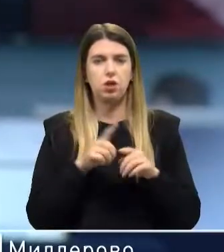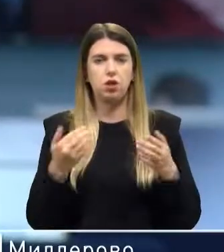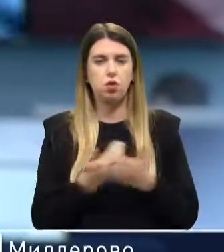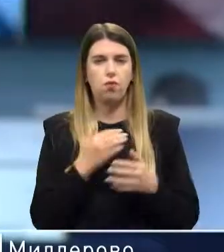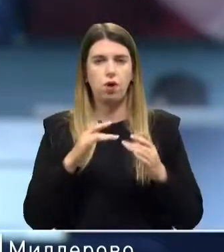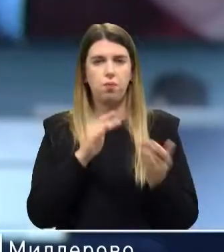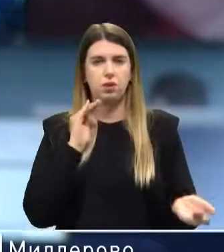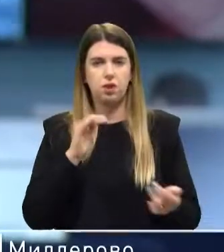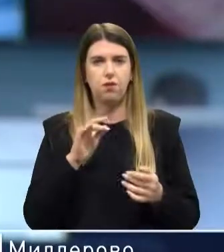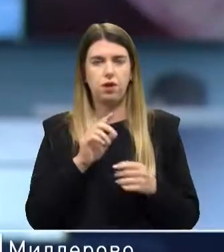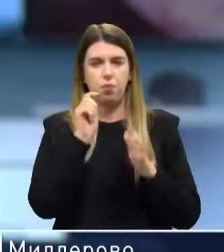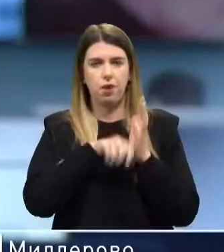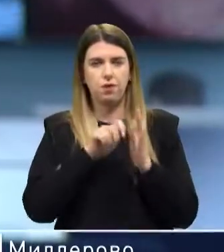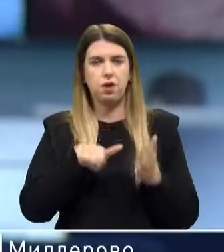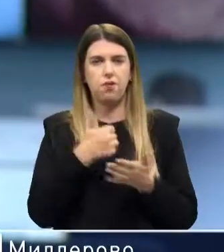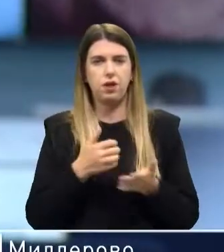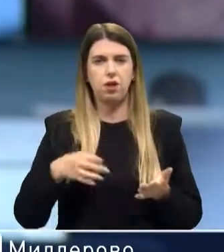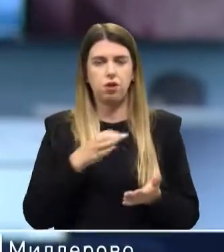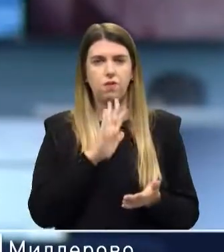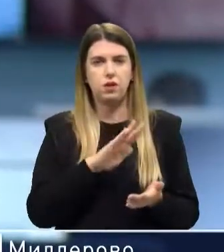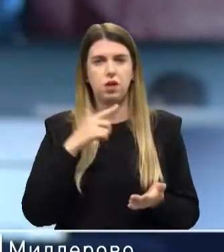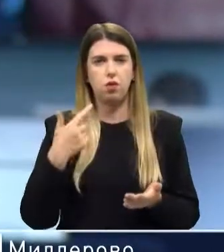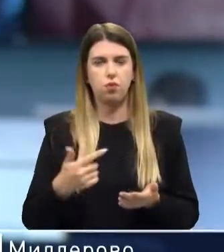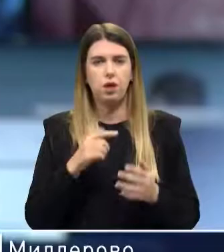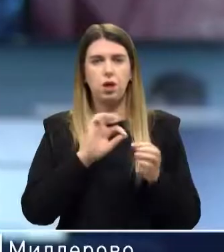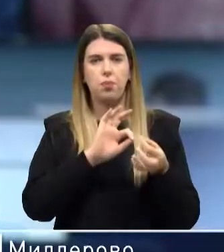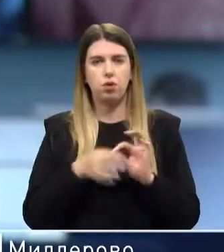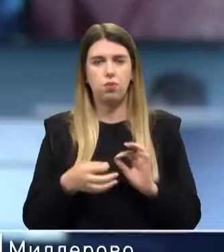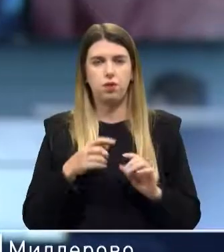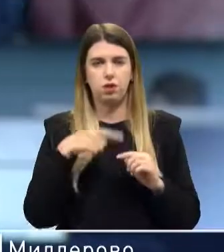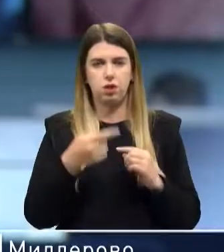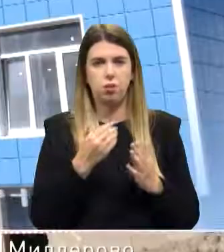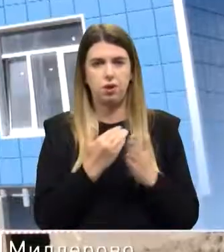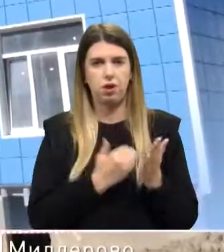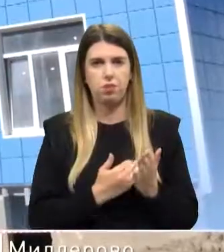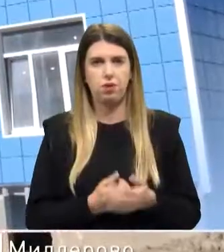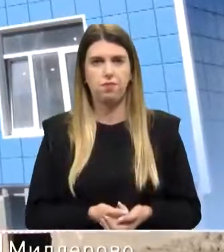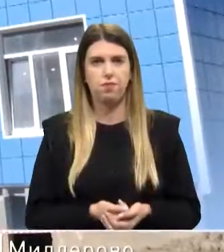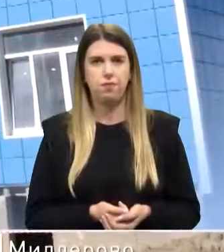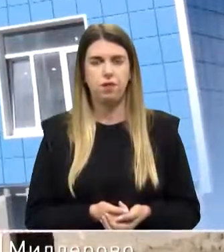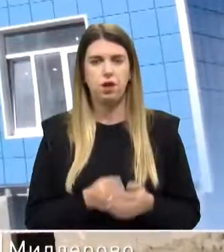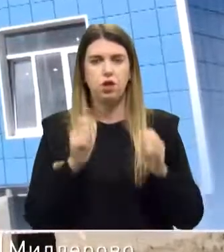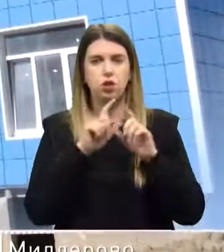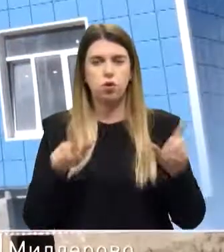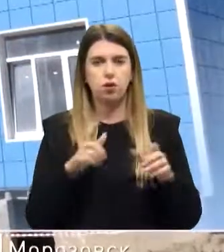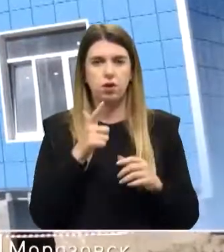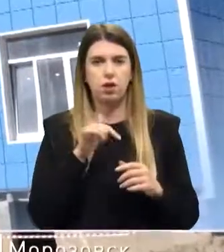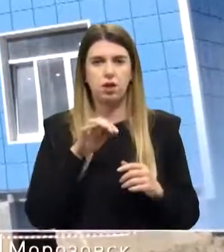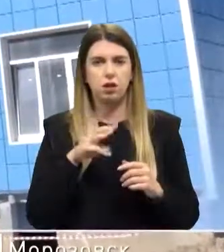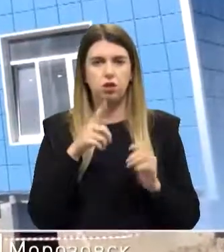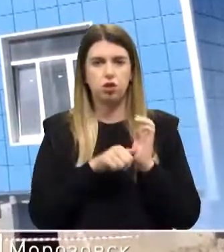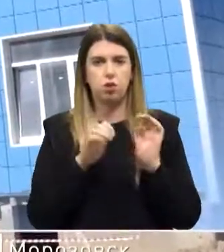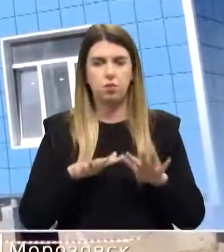мостовую переправу проверил глава региона Василий Голубев. Подробности в нашем сюжете. Школу-гигант на 600 мест